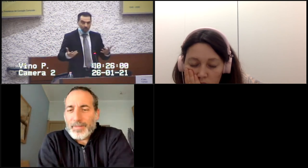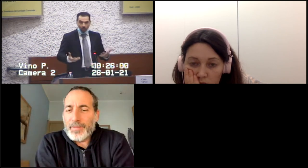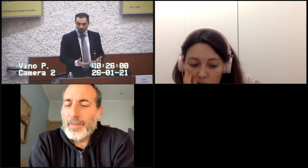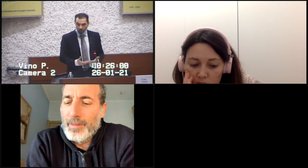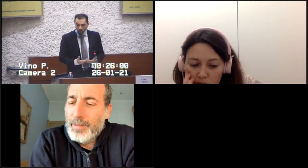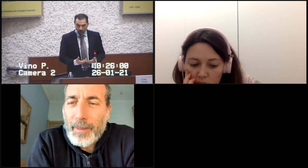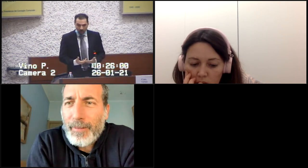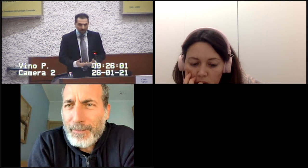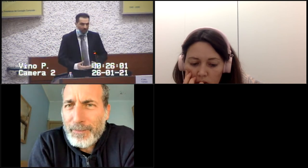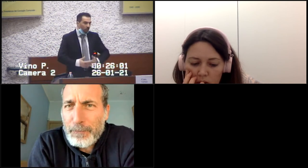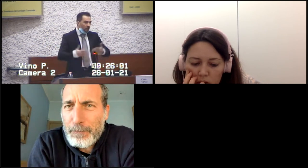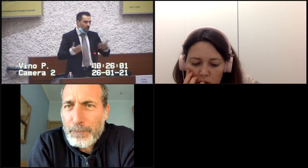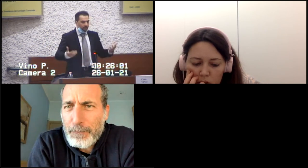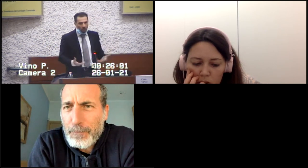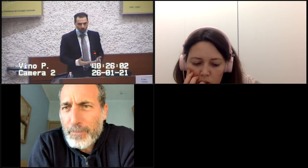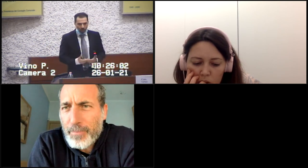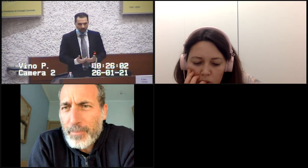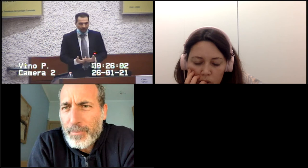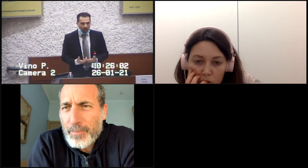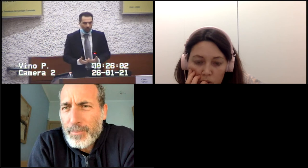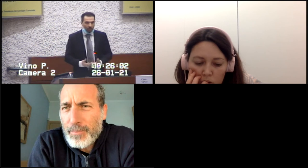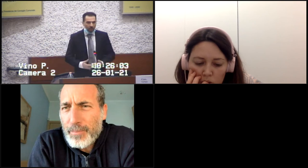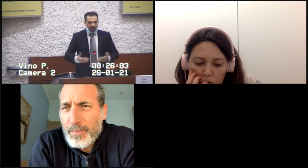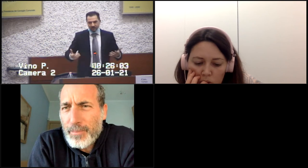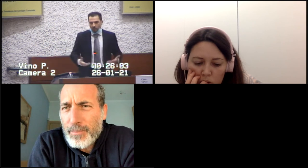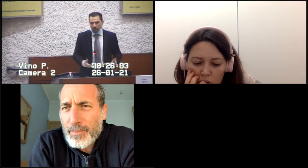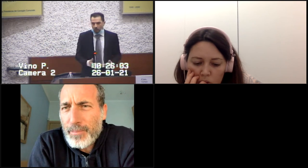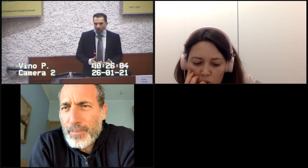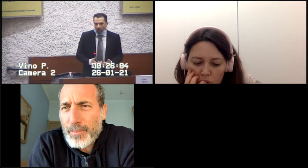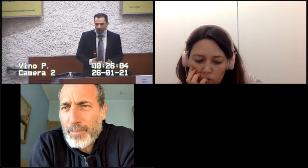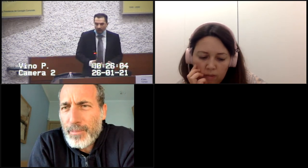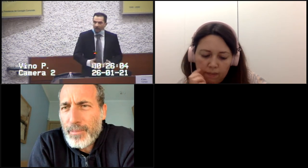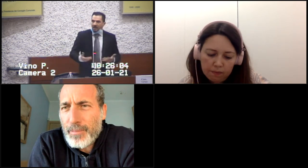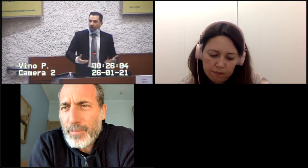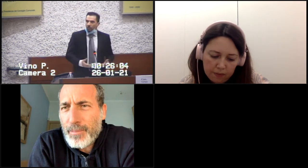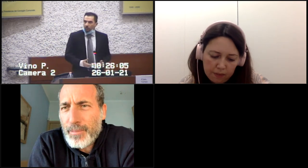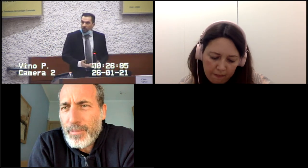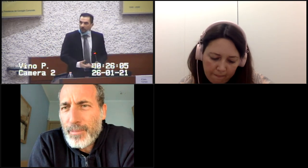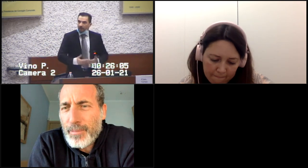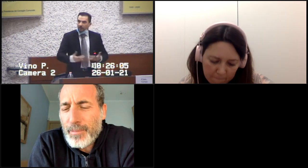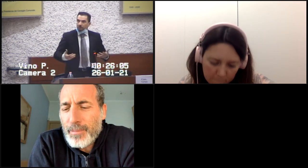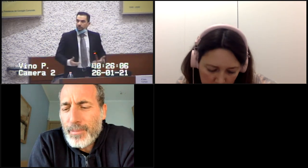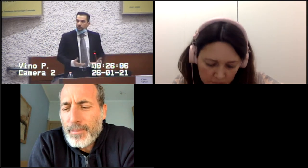trovare risorse ovunque, no? Abbiamo sponsor che sistemano le aiuole, abbiamo